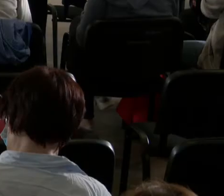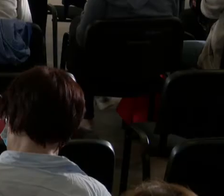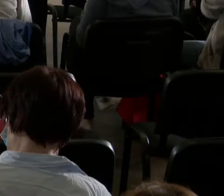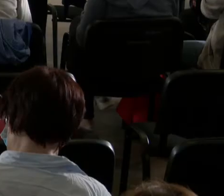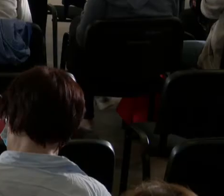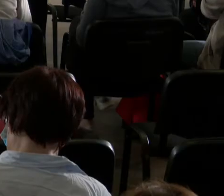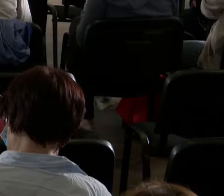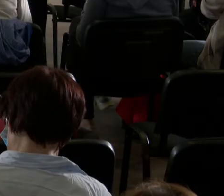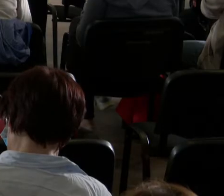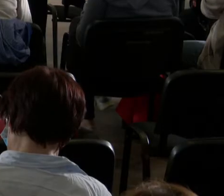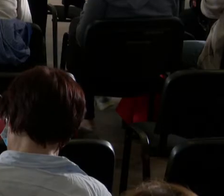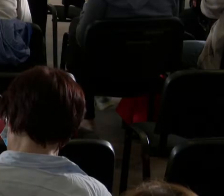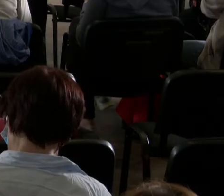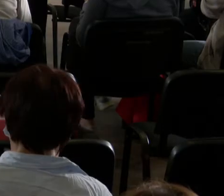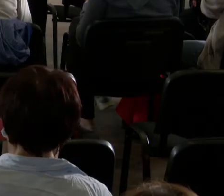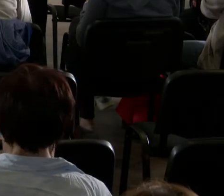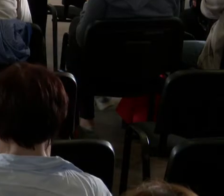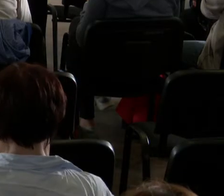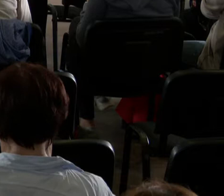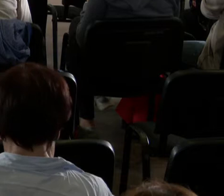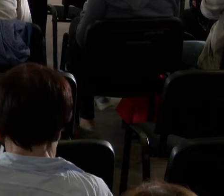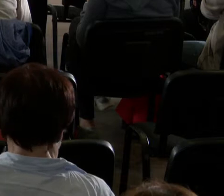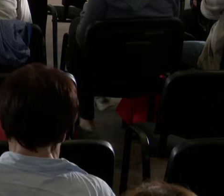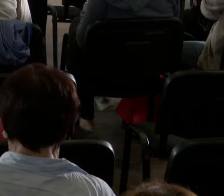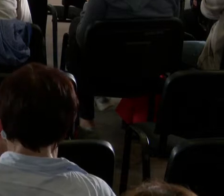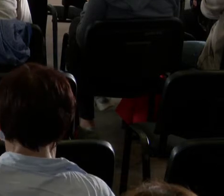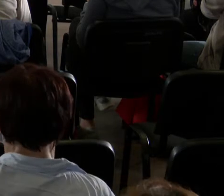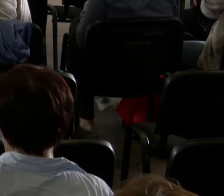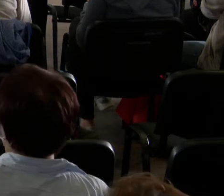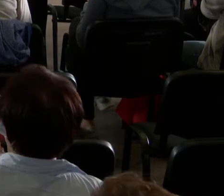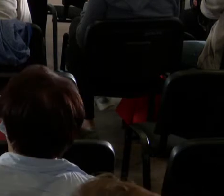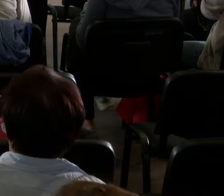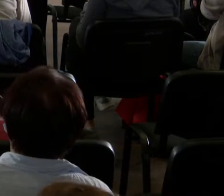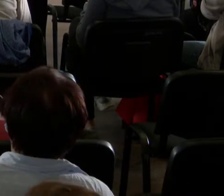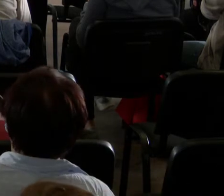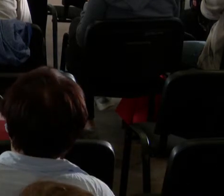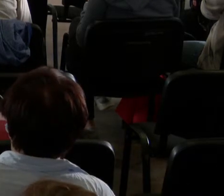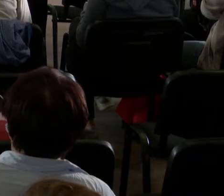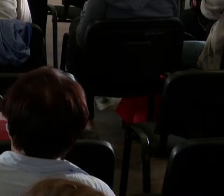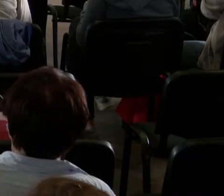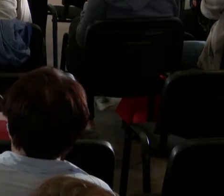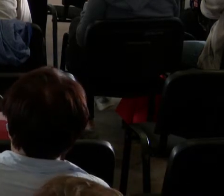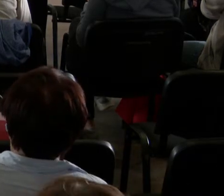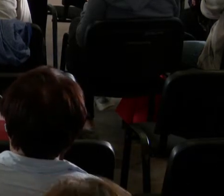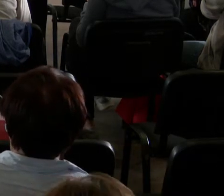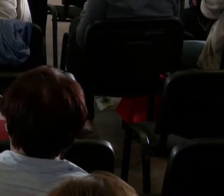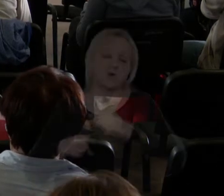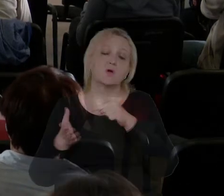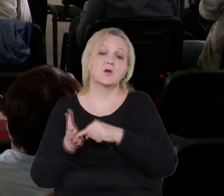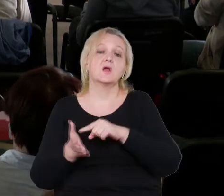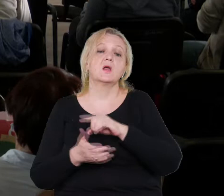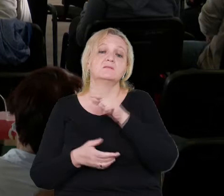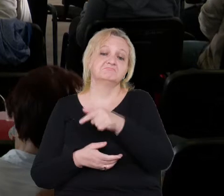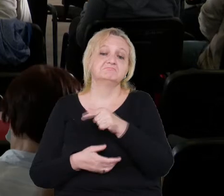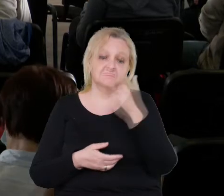Ooo dobrze wyjaśnimy zamku Górnicki na co dzień pracuję w organizacji outriders i wiem że prostu teraz pomyśleli że się udało